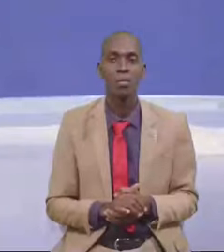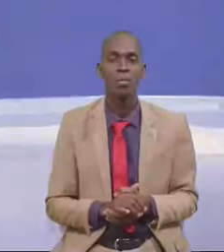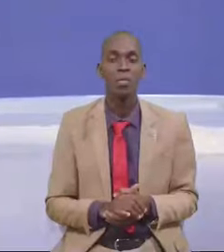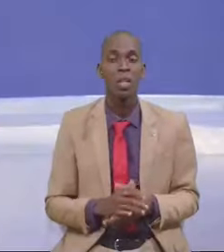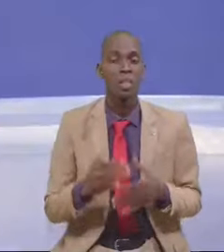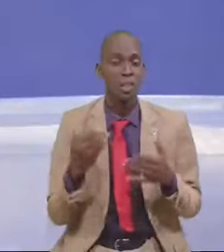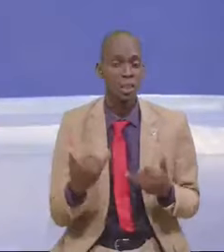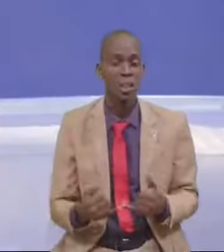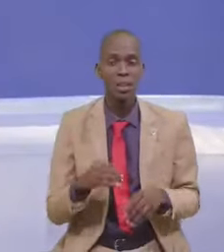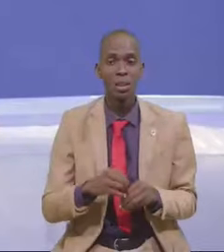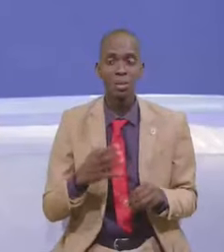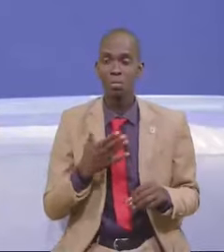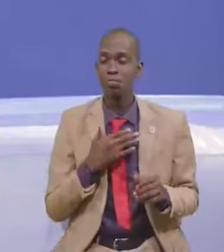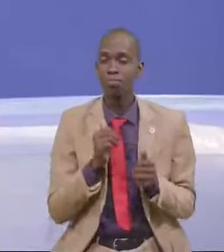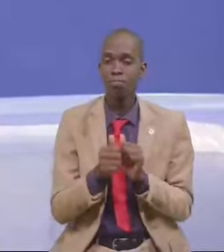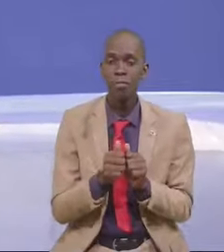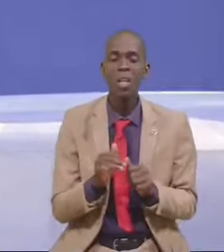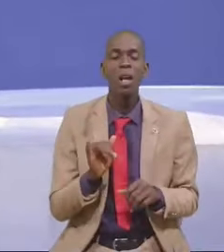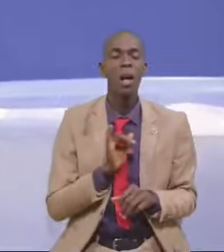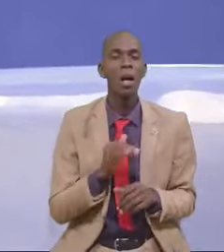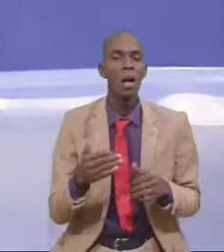Dans ma poursuite, j'ai le désir.